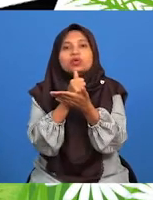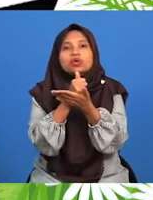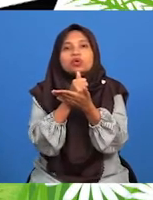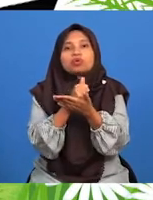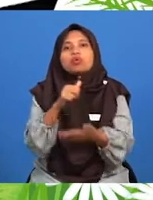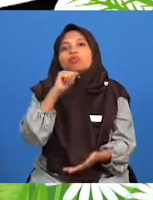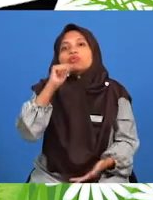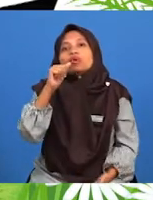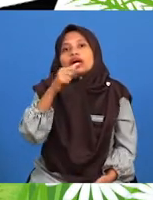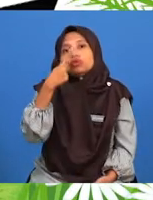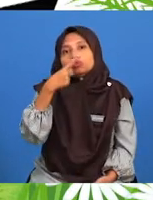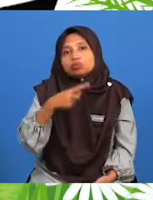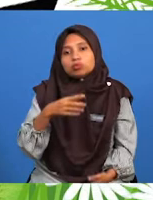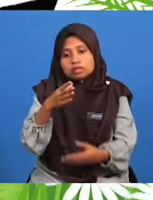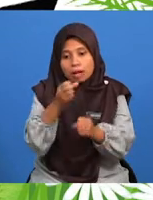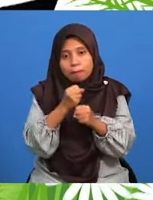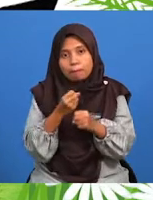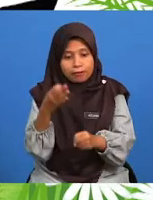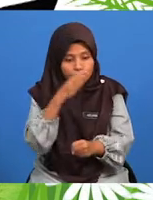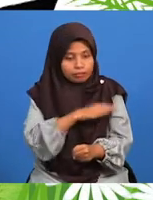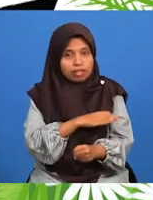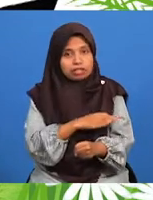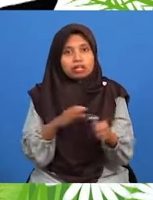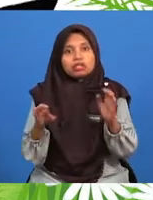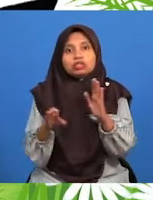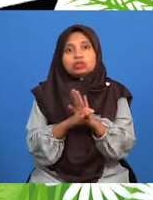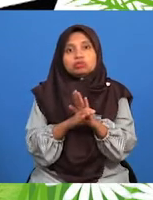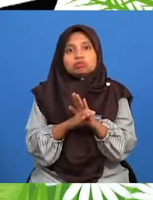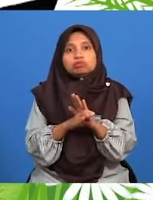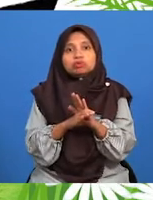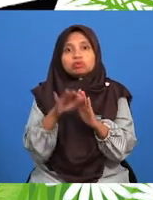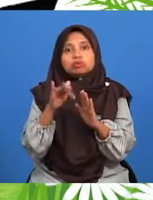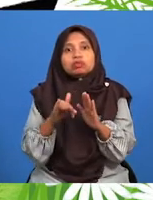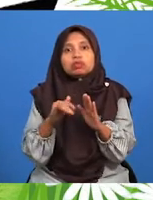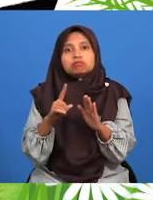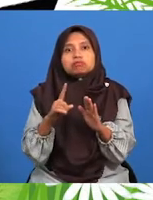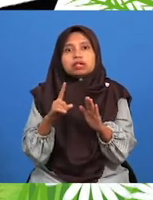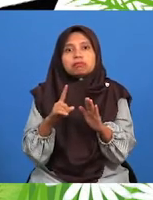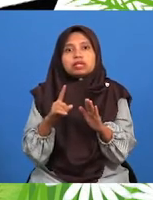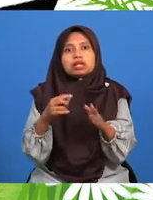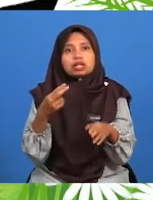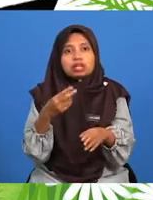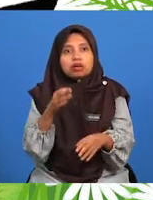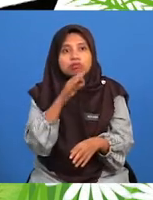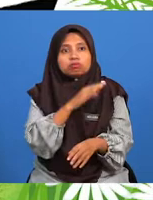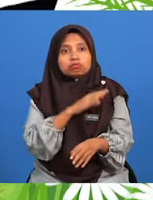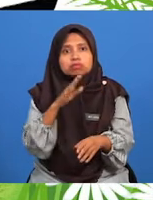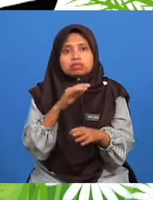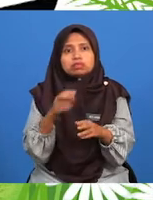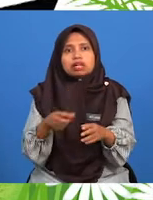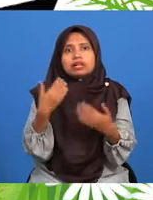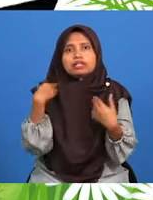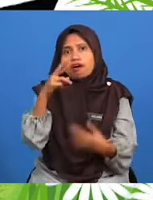membantunya, bukan untuk mengaut keuntungan seperti mana mereka yang mengamalkan hutang secara